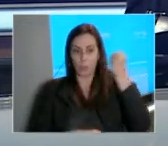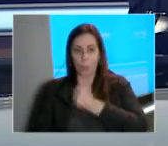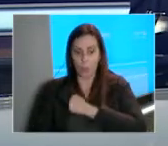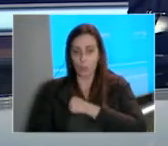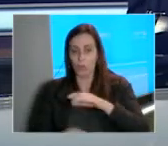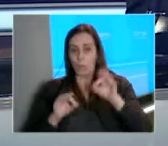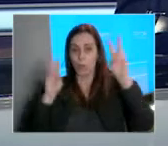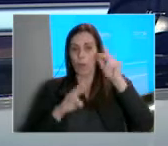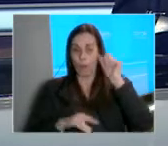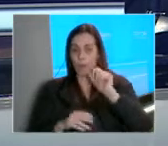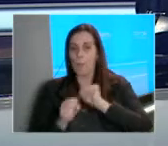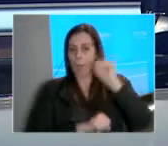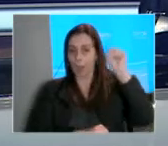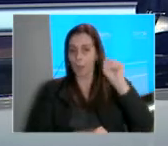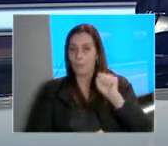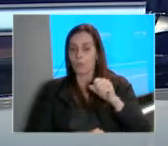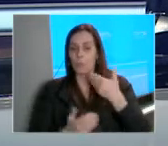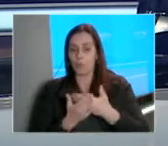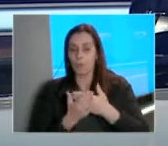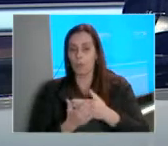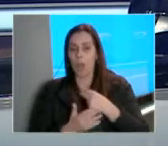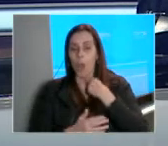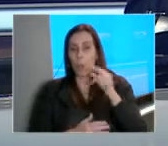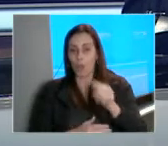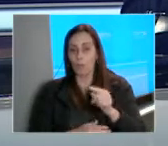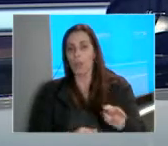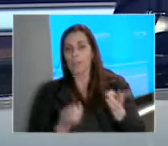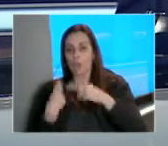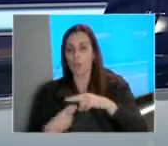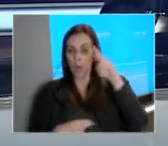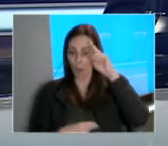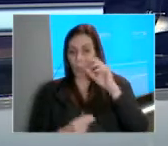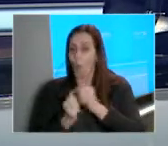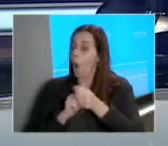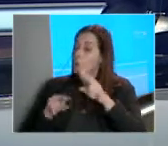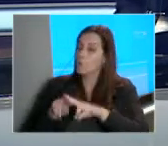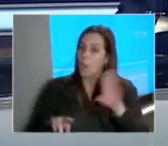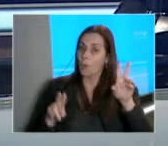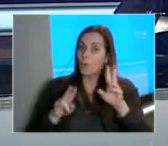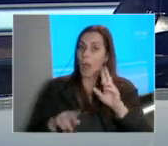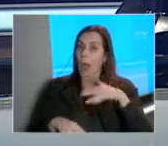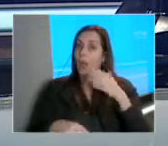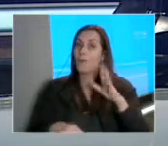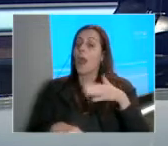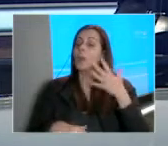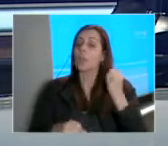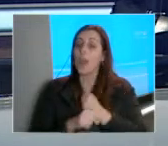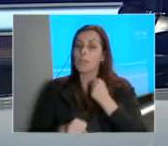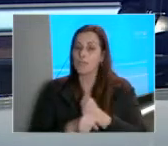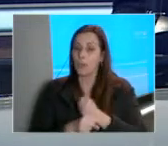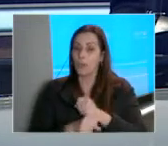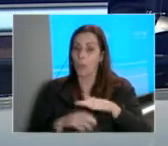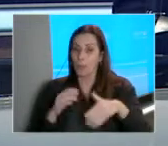הדתית, שהלכו לכחול לבן כמחאה. בשורה התחתונה, הקולות האלה יחזרו הביתה אחרי התרגיל. או שהם יישארו בבית. אחרי התרגיל של כחול לבן.